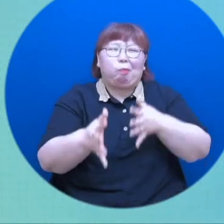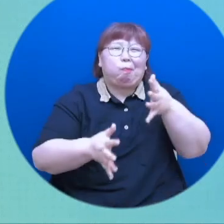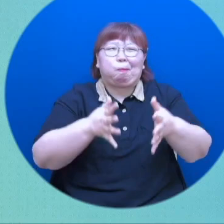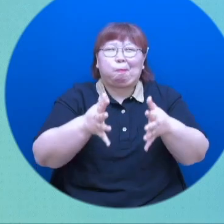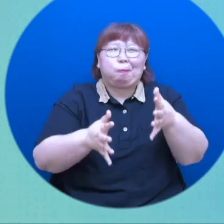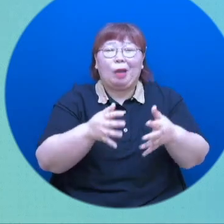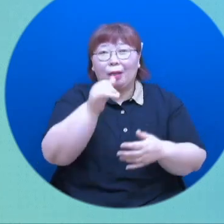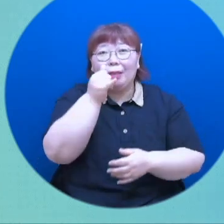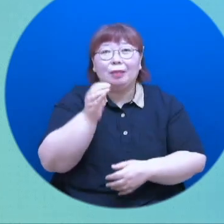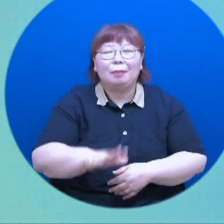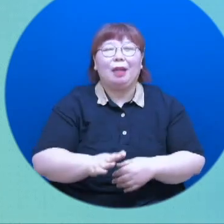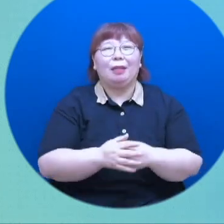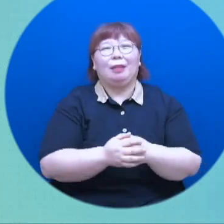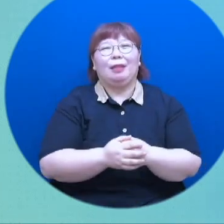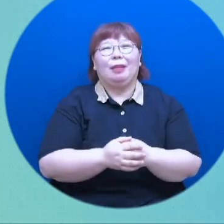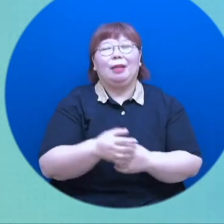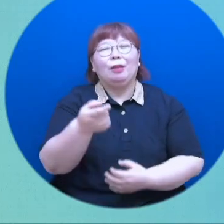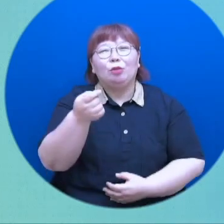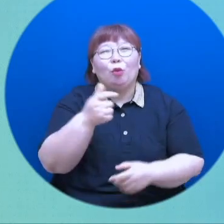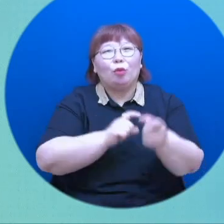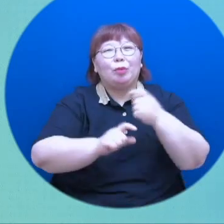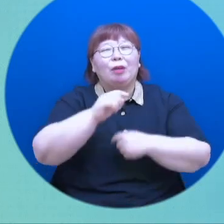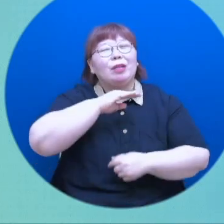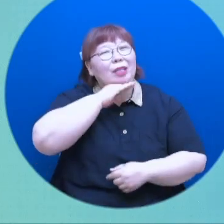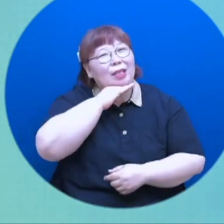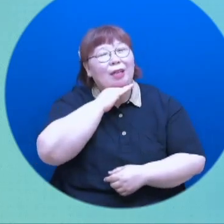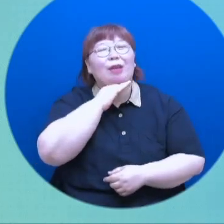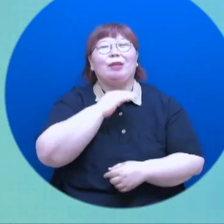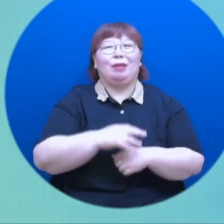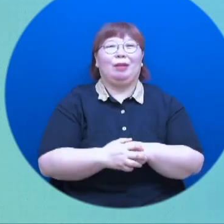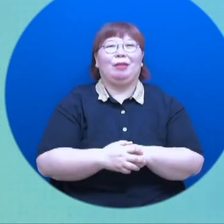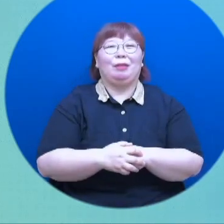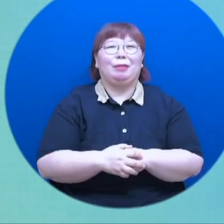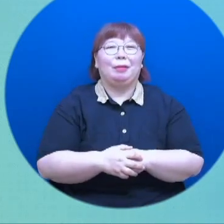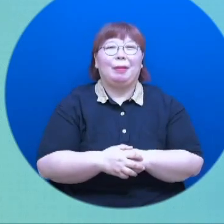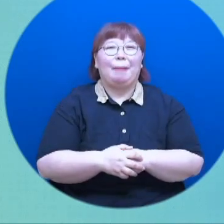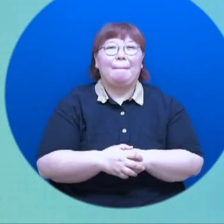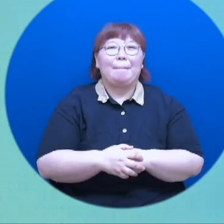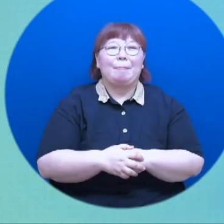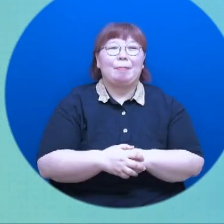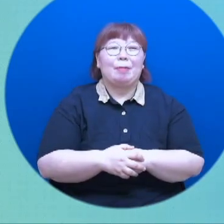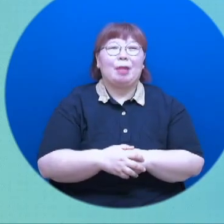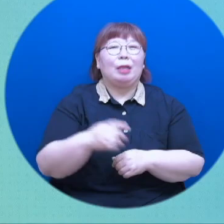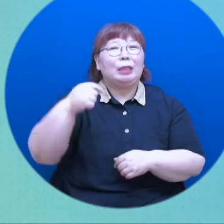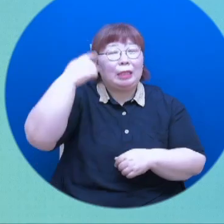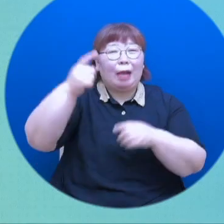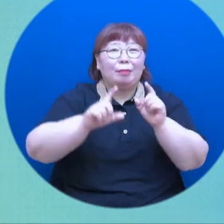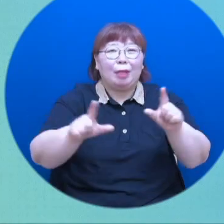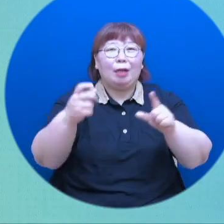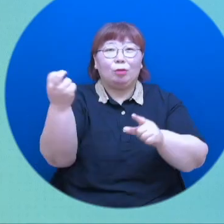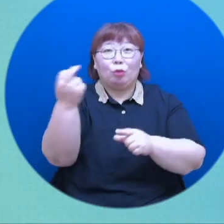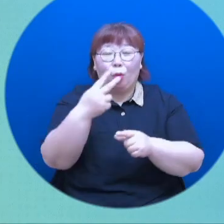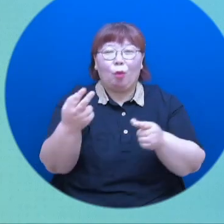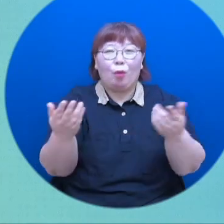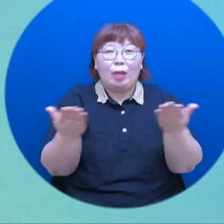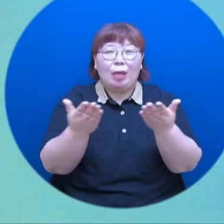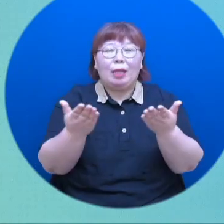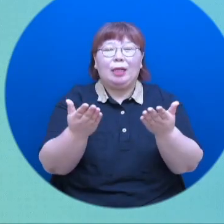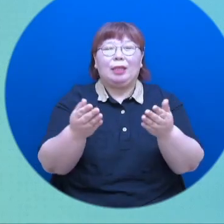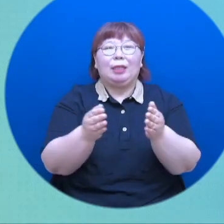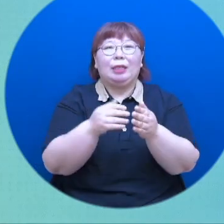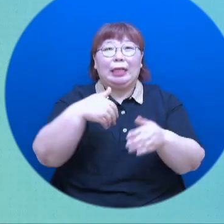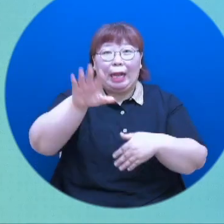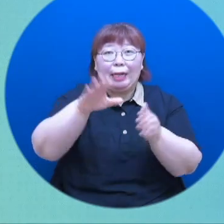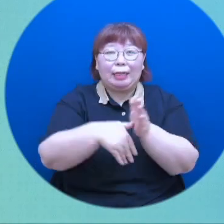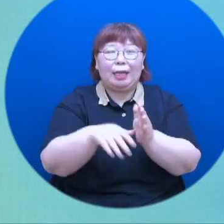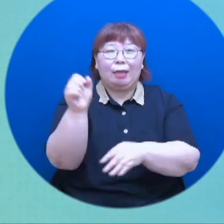잘하겠어. 조금만 더 기다려 봅시다. 그렇게 얘기한 거예요. 그 다음날 또 출근하게 됐잖아요. 그랬더니